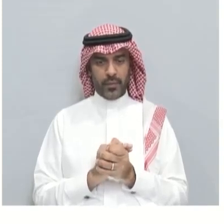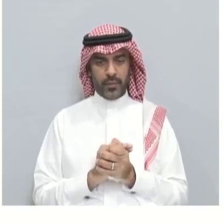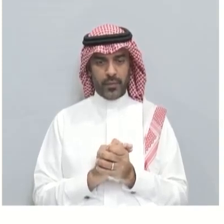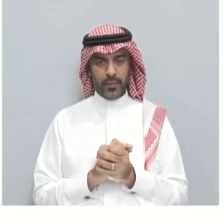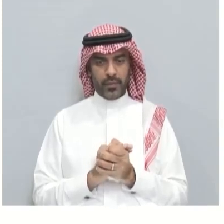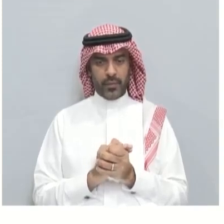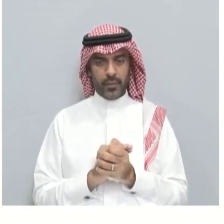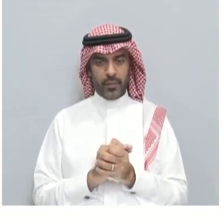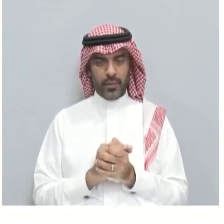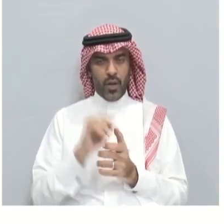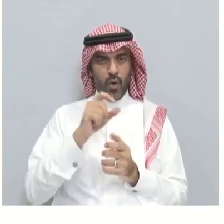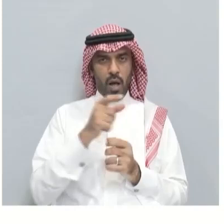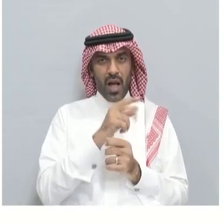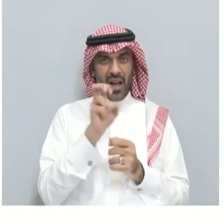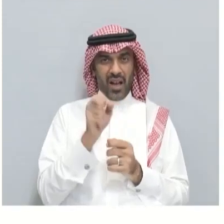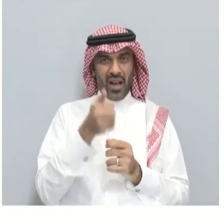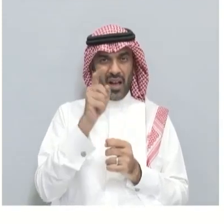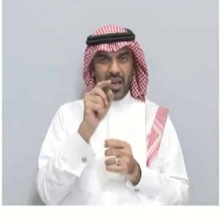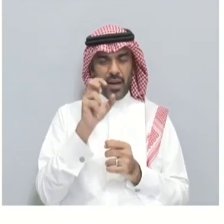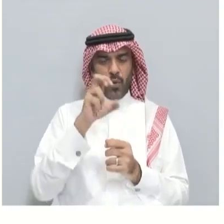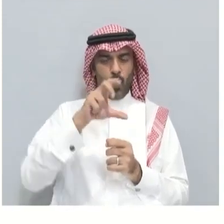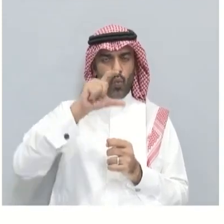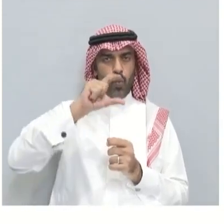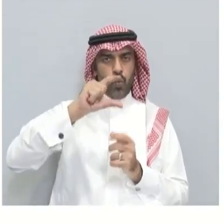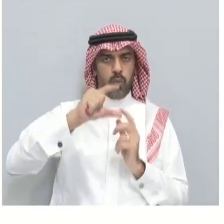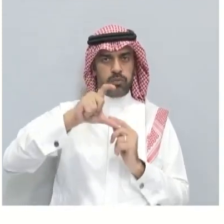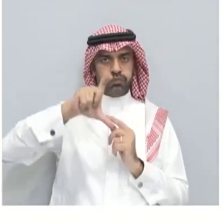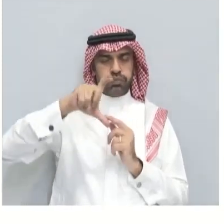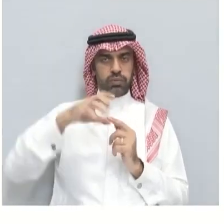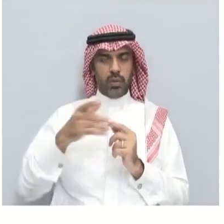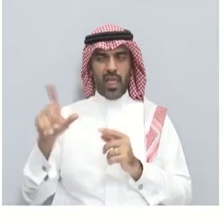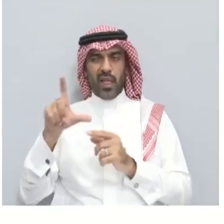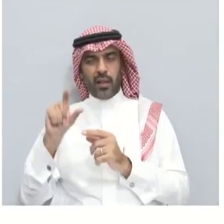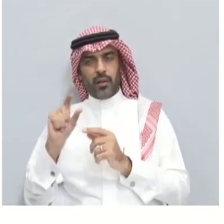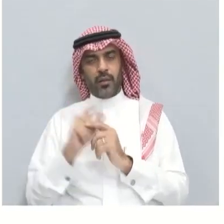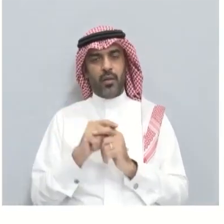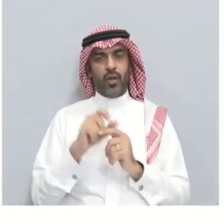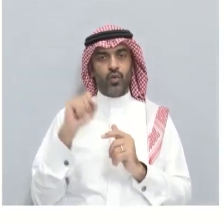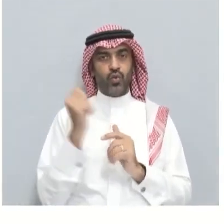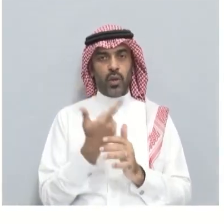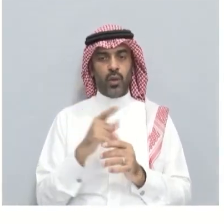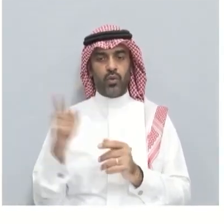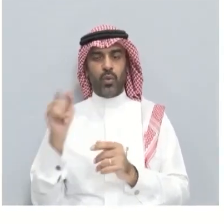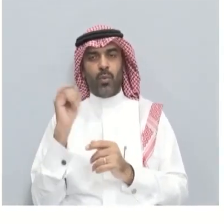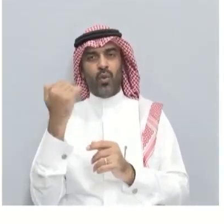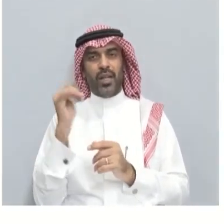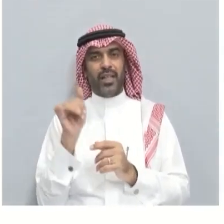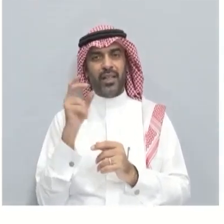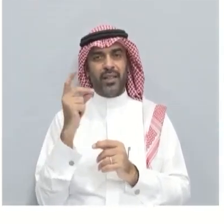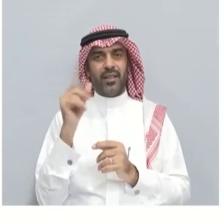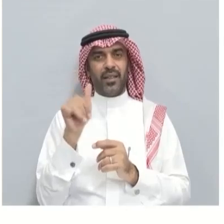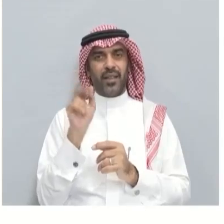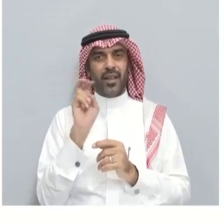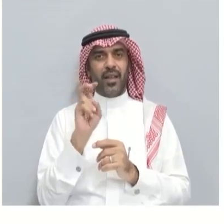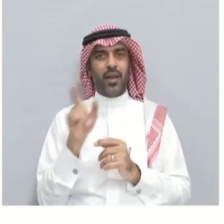الحركه المحيطيه هي الاسرع ثلاث ارباع المرات سرعتها من سرعه القاريه وهي